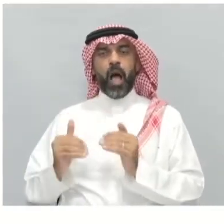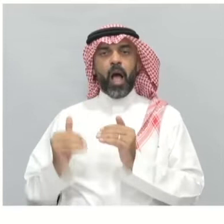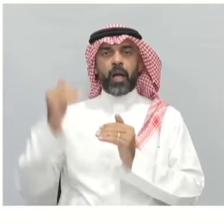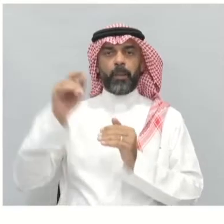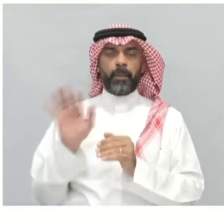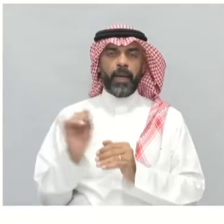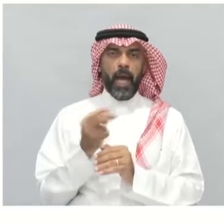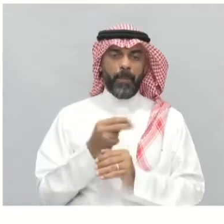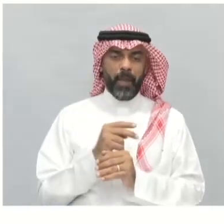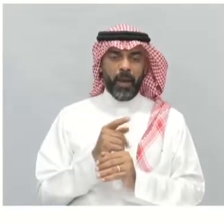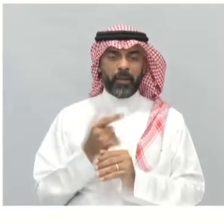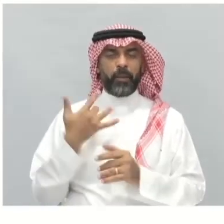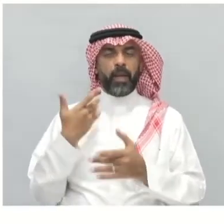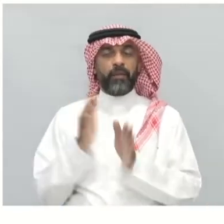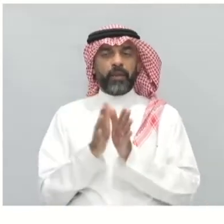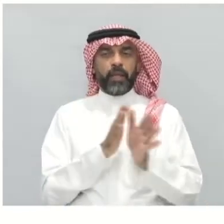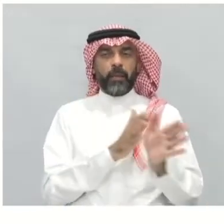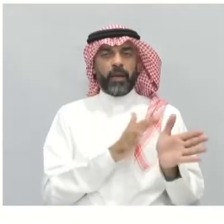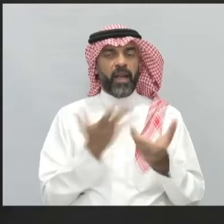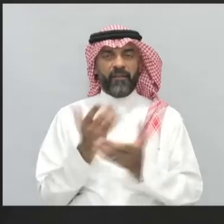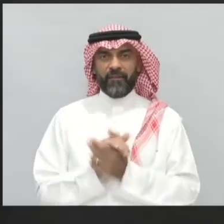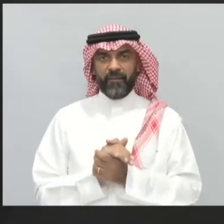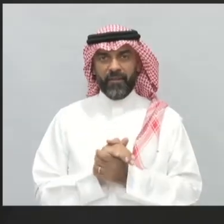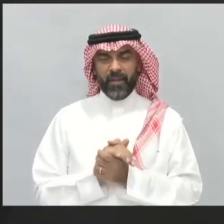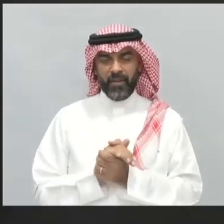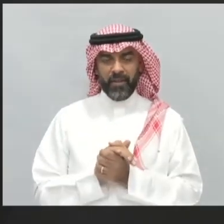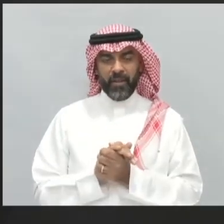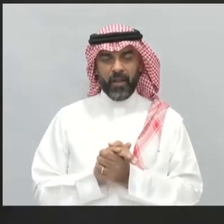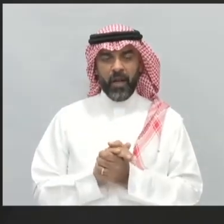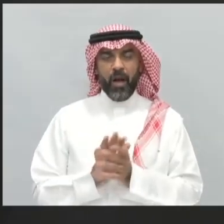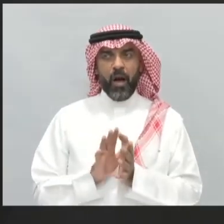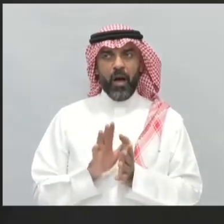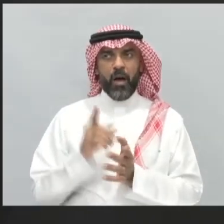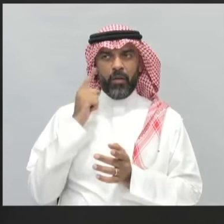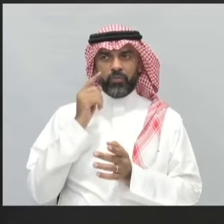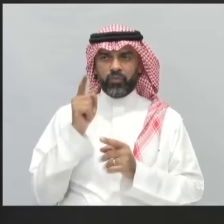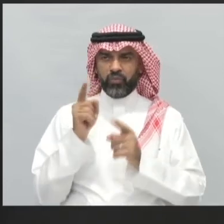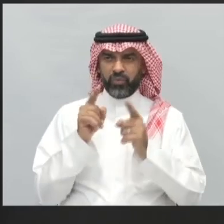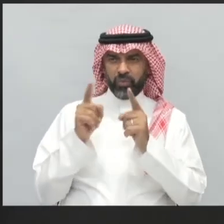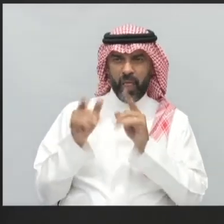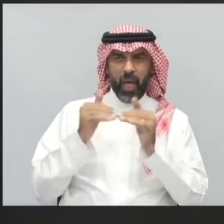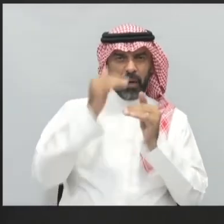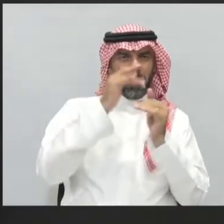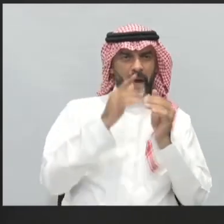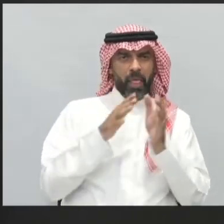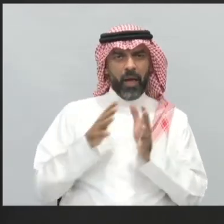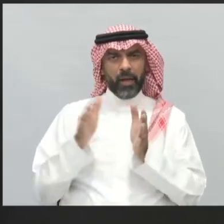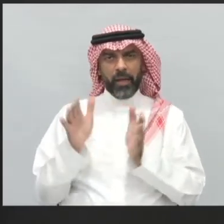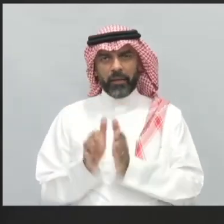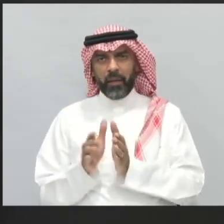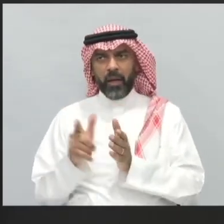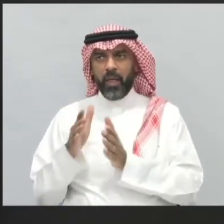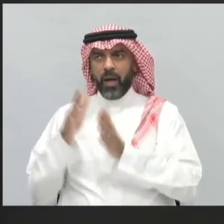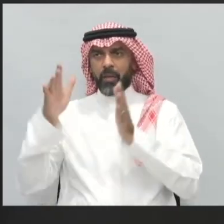سيترتب الاخوه هذا النوع من المسائل افضل خطه نستخدمها له هو الاستدلال منطقي